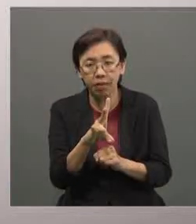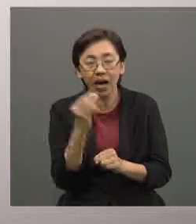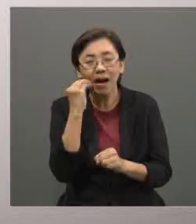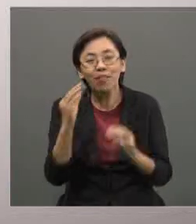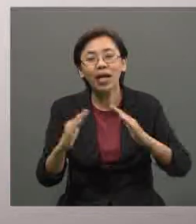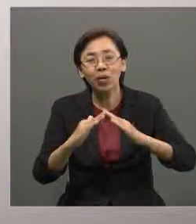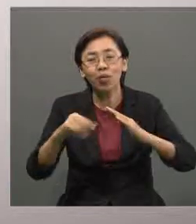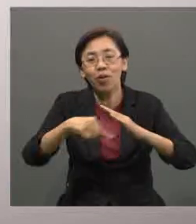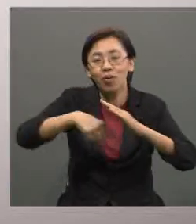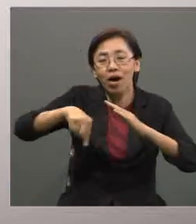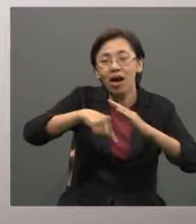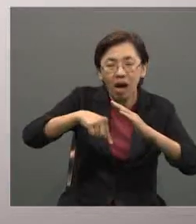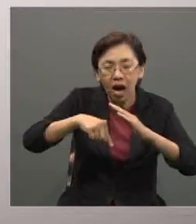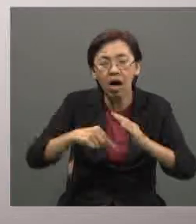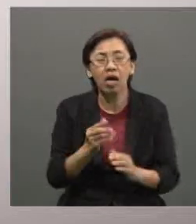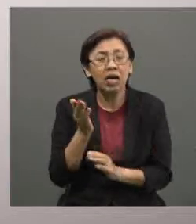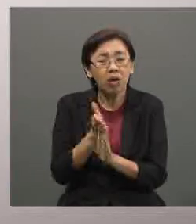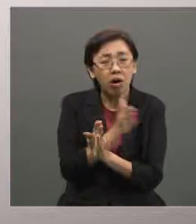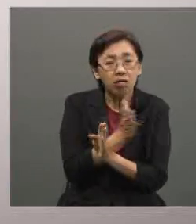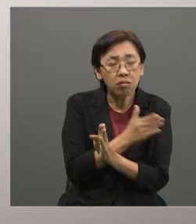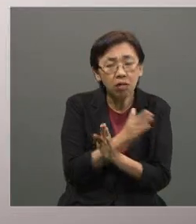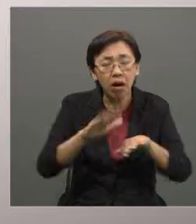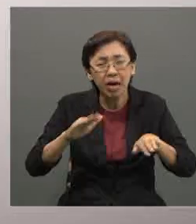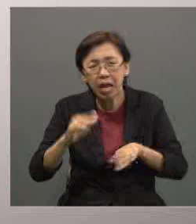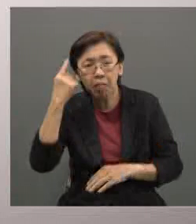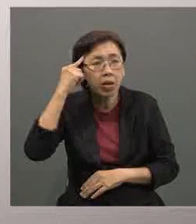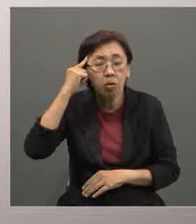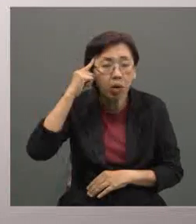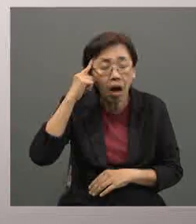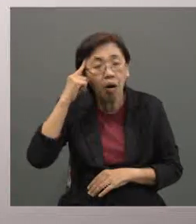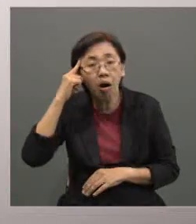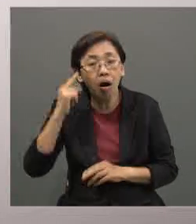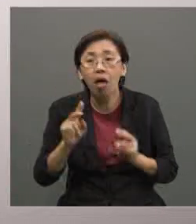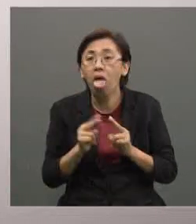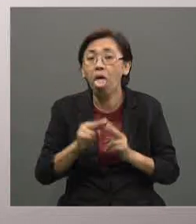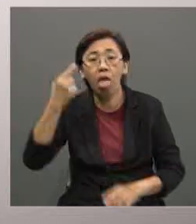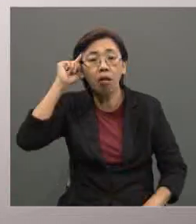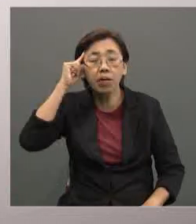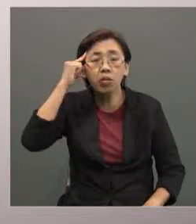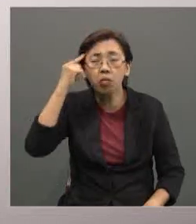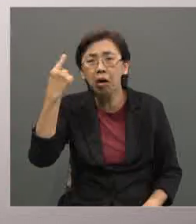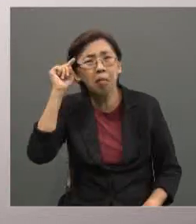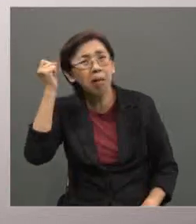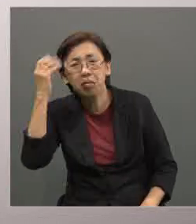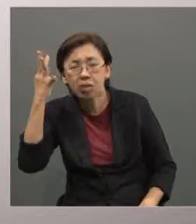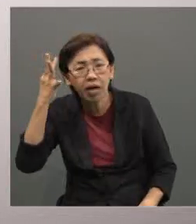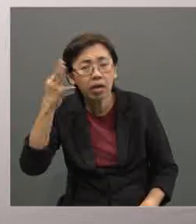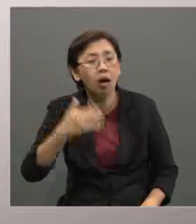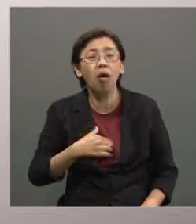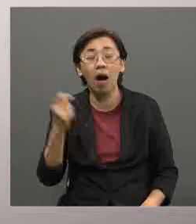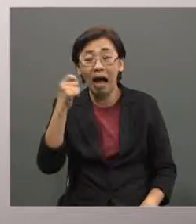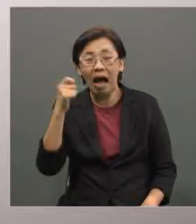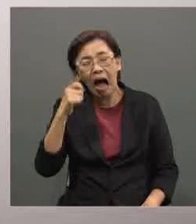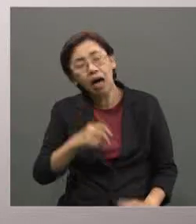เดียวกันนะคะที่น่าสงสารก็คือที่ผ่านมาเด็กเนี่ยไม่รู้อืคือเขาไม่รู้เขาไม่เข้าใจว่าสิ่งที่เขาถูกอาเเขย